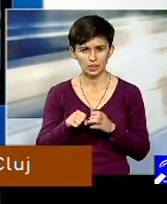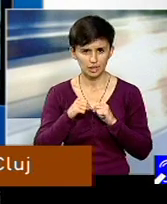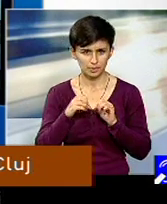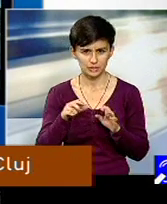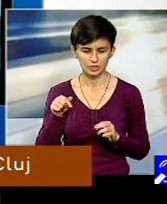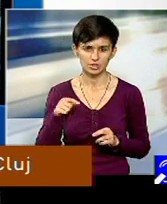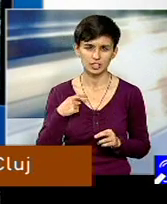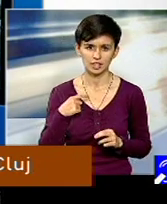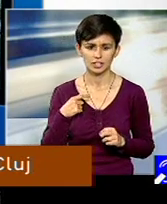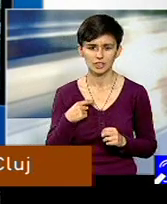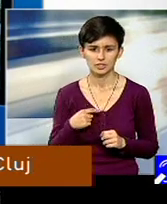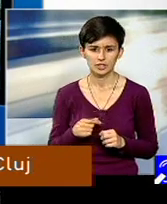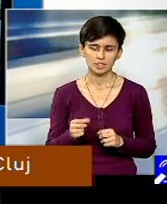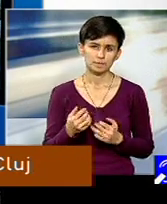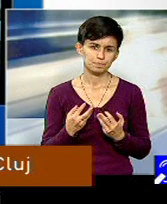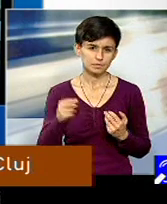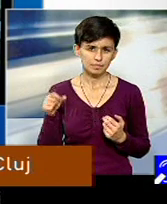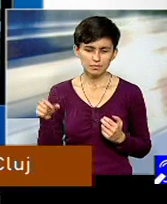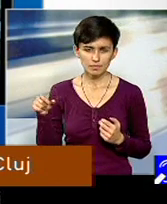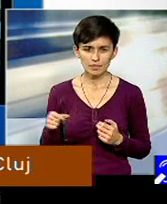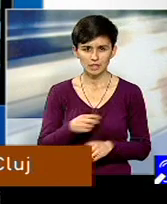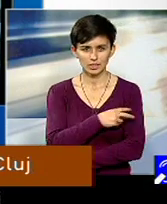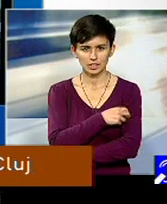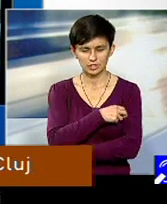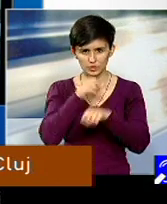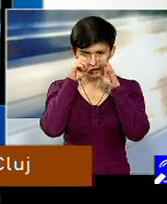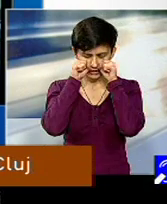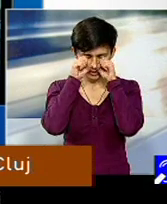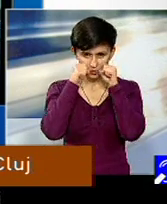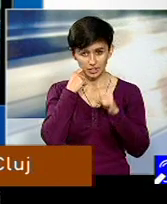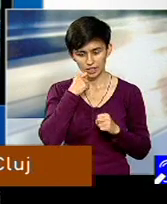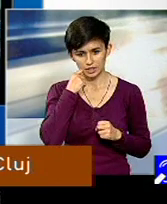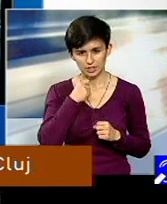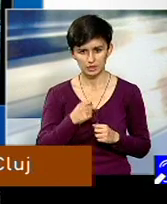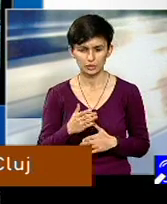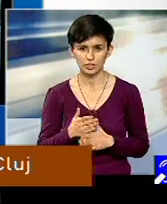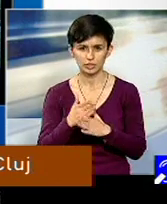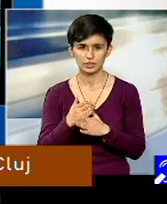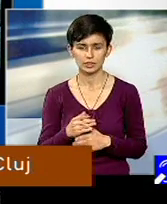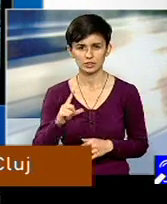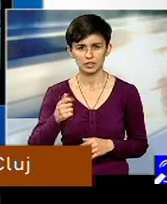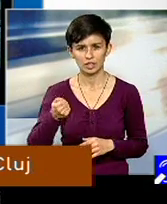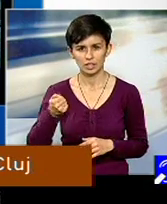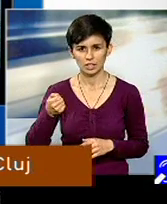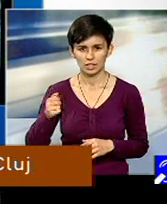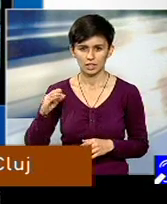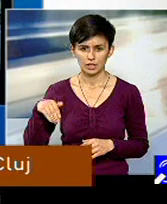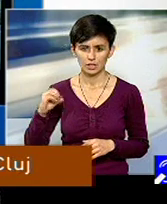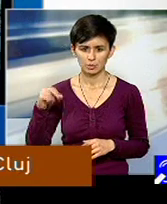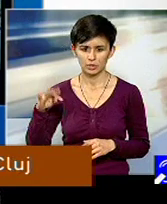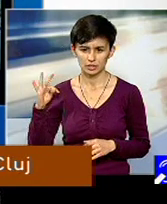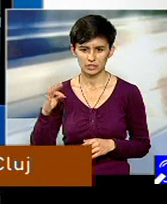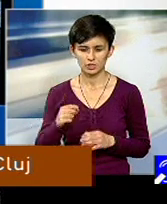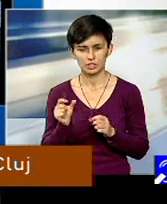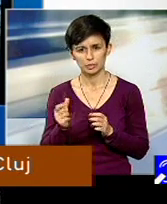sunt parte a echipei de la Liceul pentru Deficienți de Vedere din Cluj-Napoca, susținuți de la Mont, și acesta este subiectul care